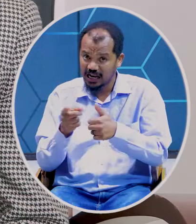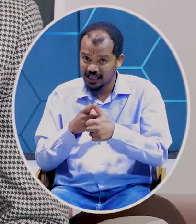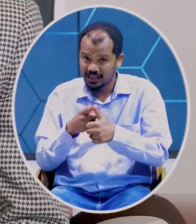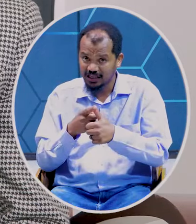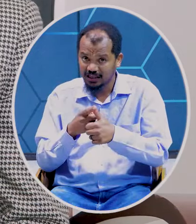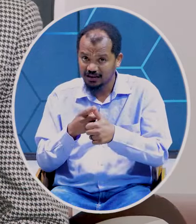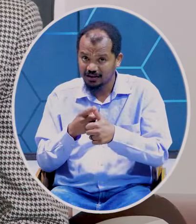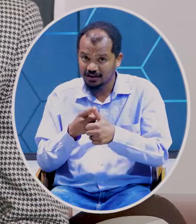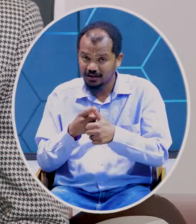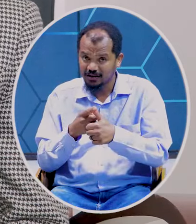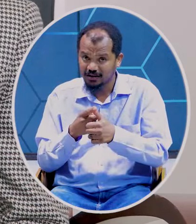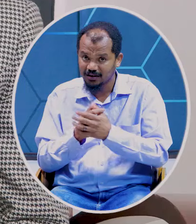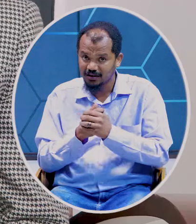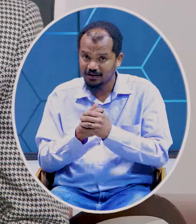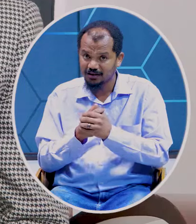አንደኛ